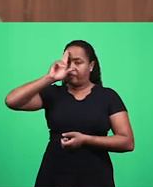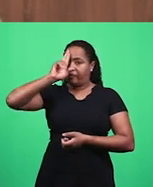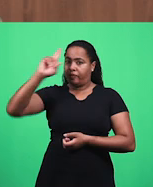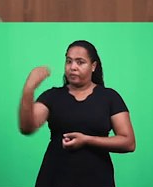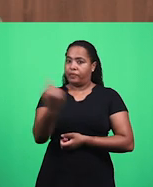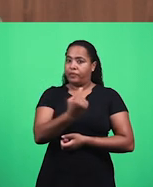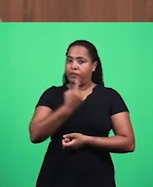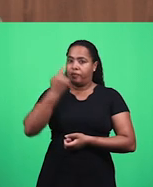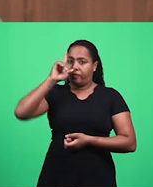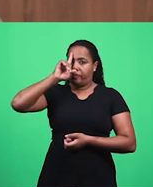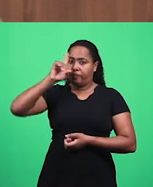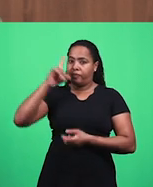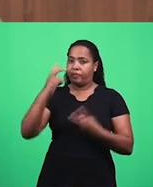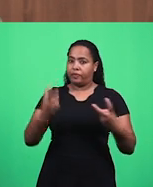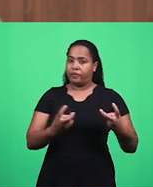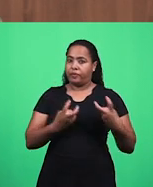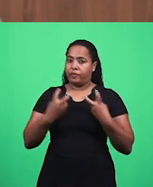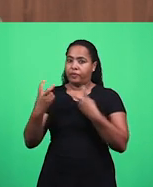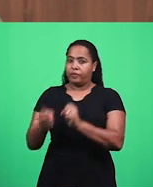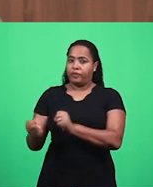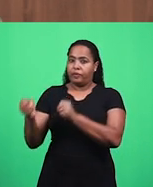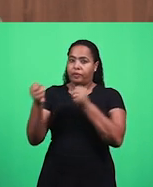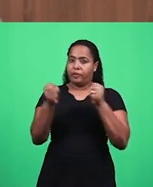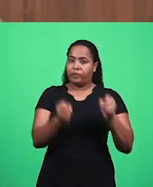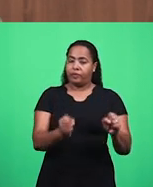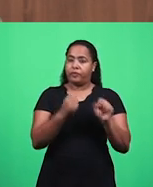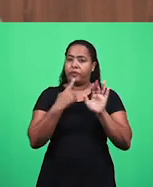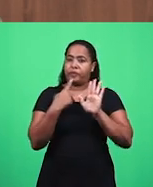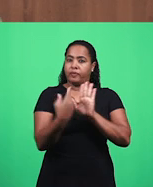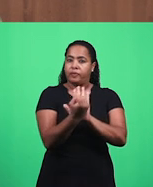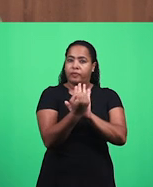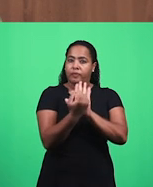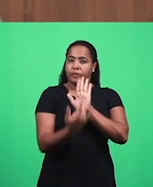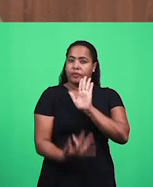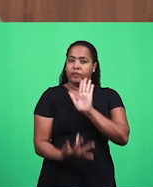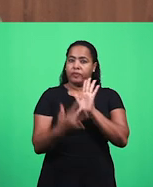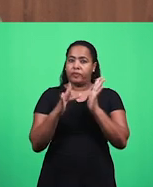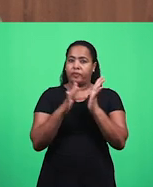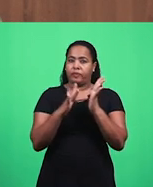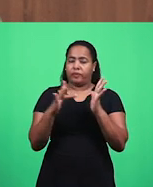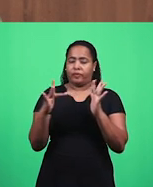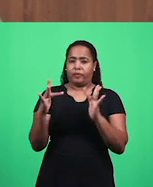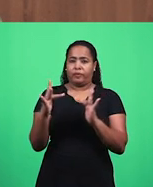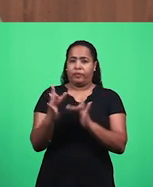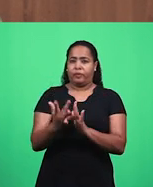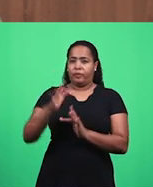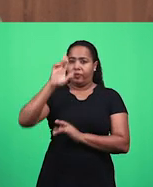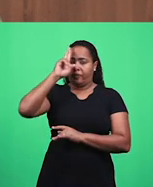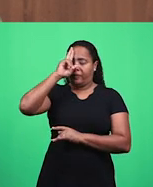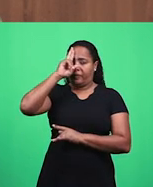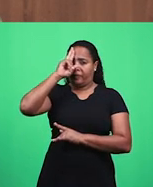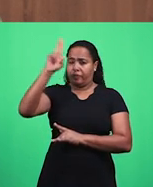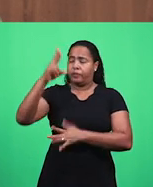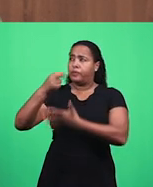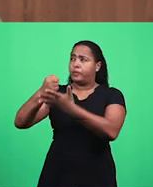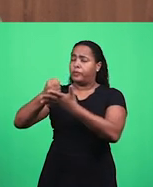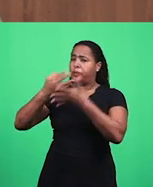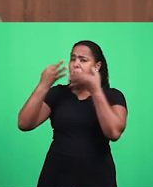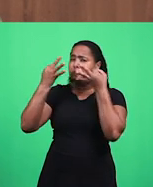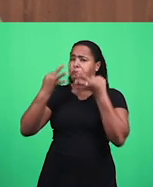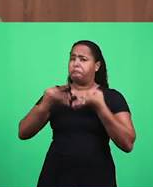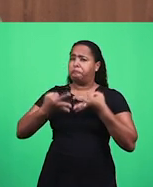помолимся. Господь и Бог, мы взываем о силе крови Иисуса, и